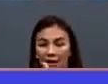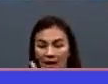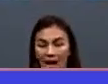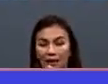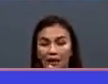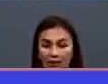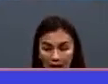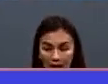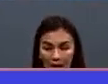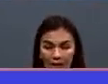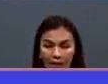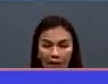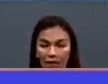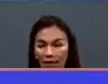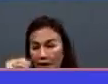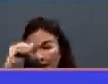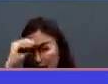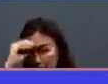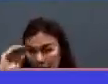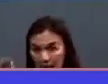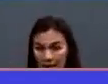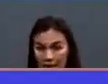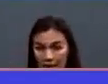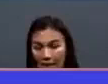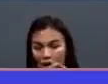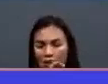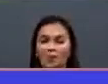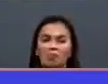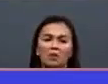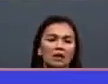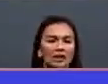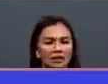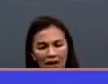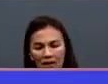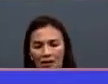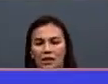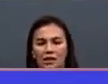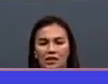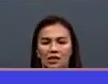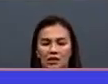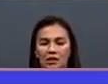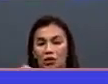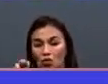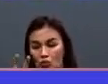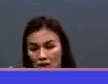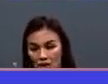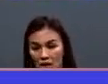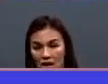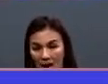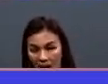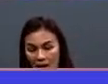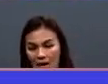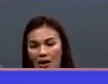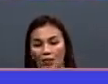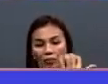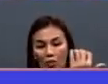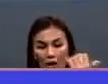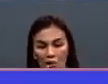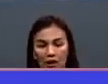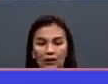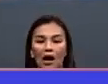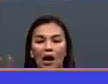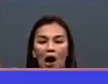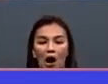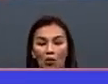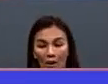มายเลยทั่วโลกอะนะคะซึ่งบริษัทเหล่านี้ส่วนใหญ่ล้วนมีความเชื่อมั่นในศักยภาพของคนไทยนะคะล่าสุดแว่วๆมาคุณทรงพล